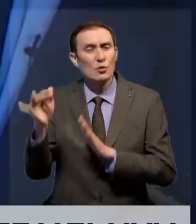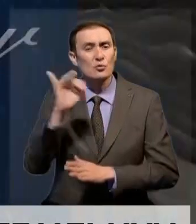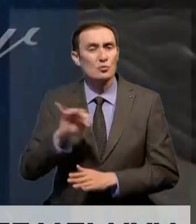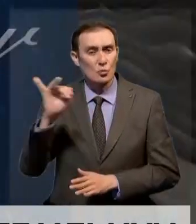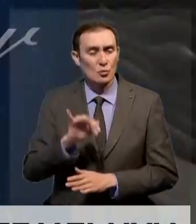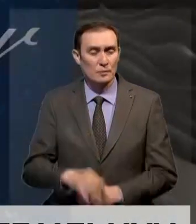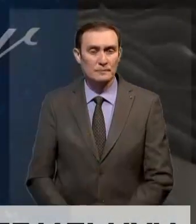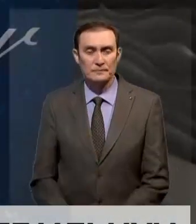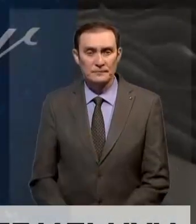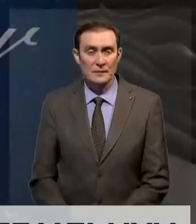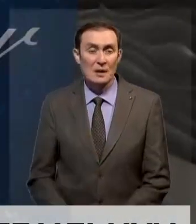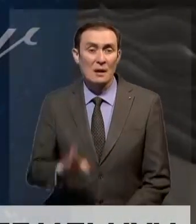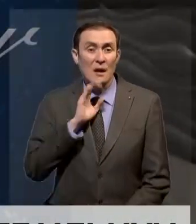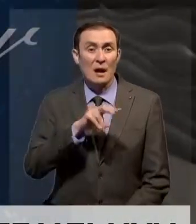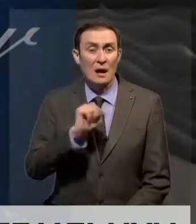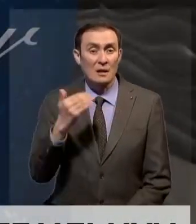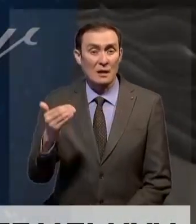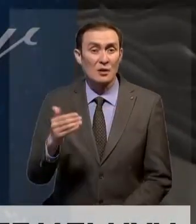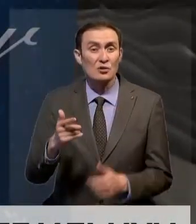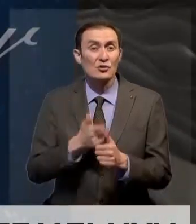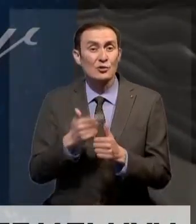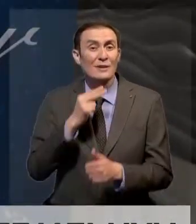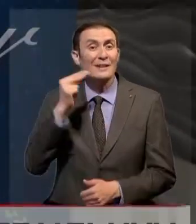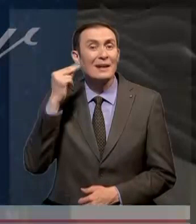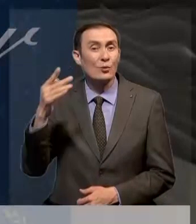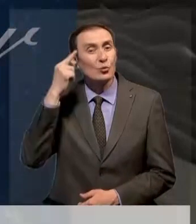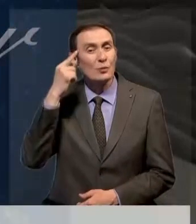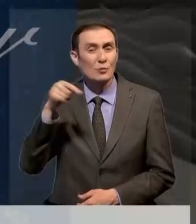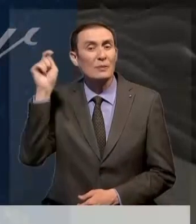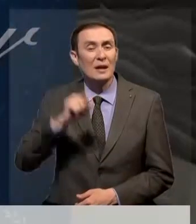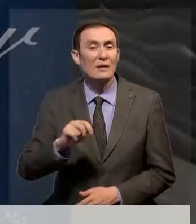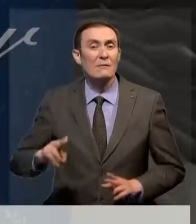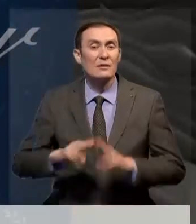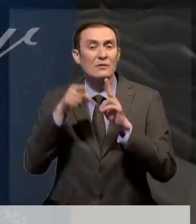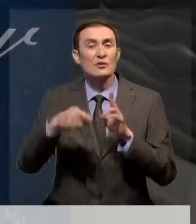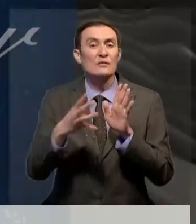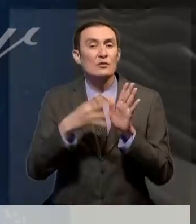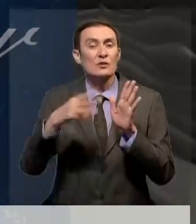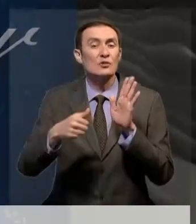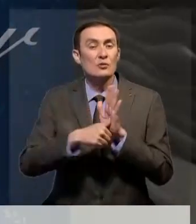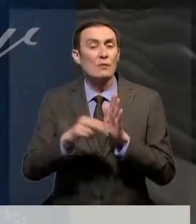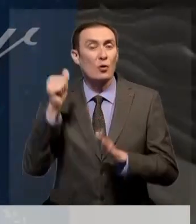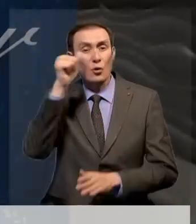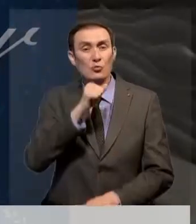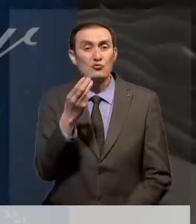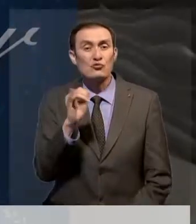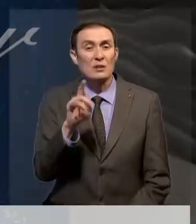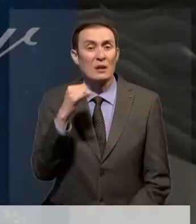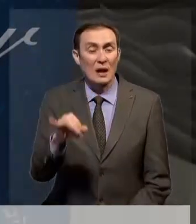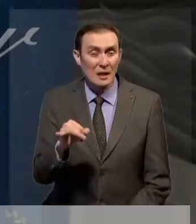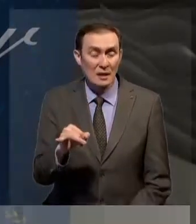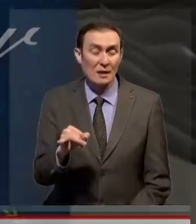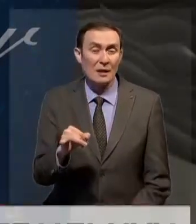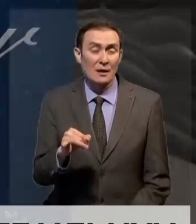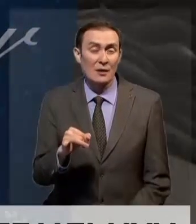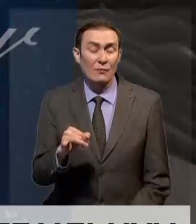историю. Алла, которая считалась китаянкой, потому что она прибыла в Париж в 1936 году из Шанхая, благодаря